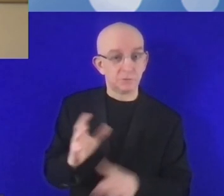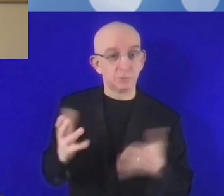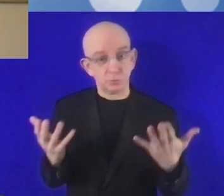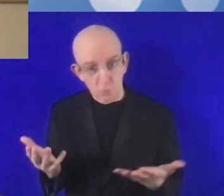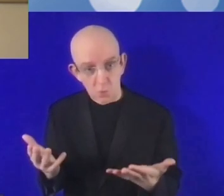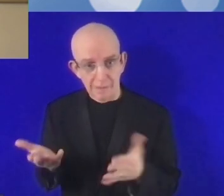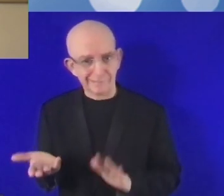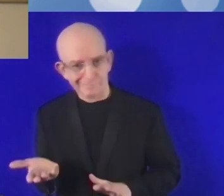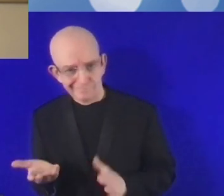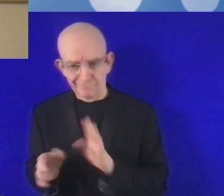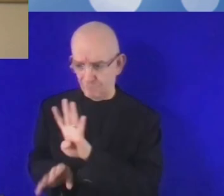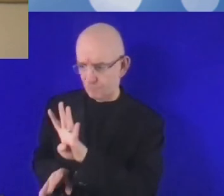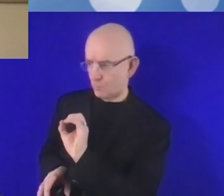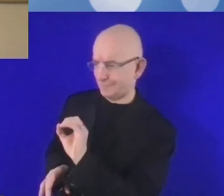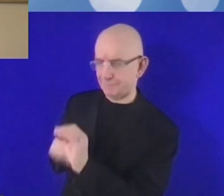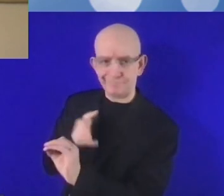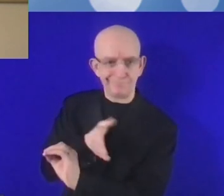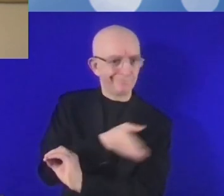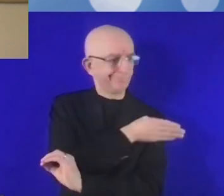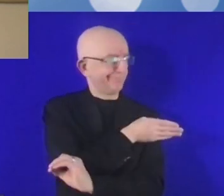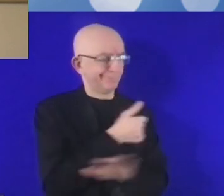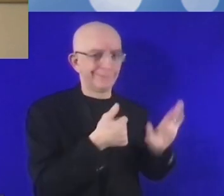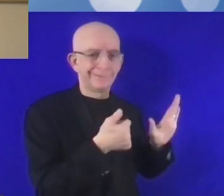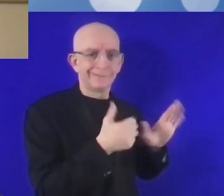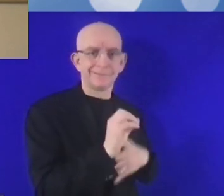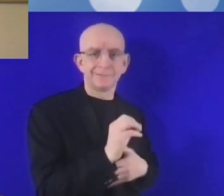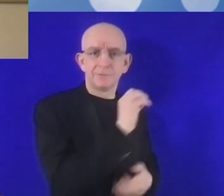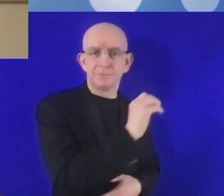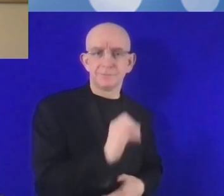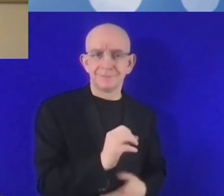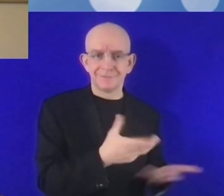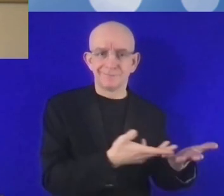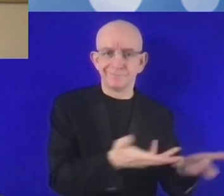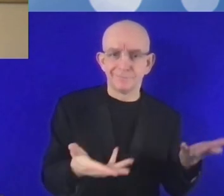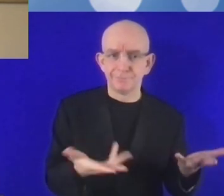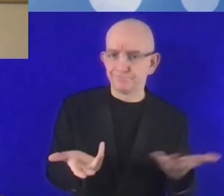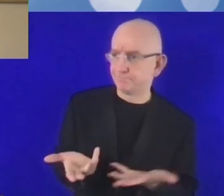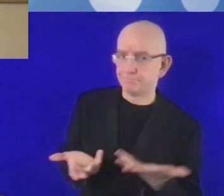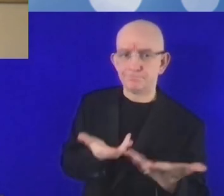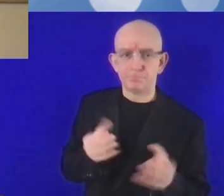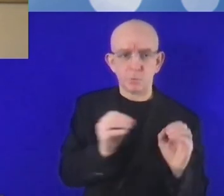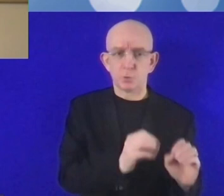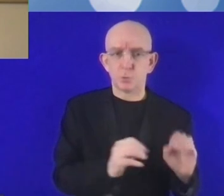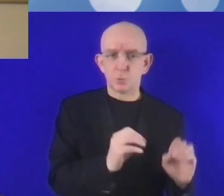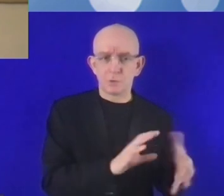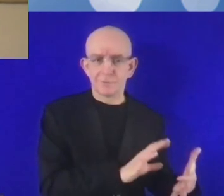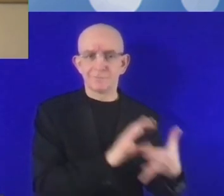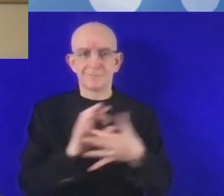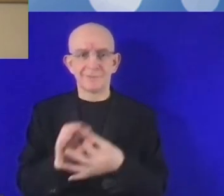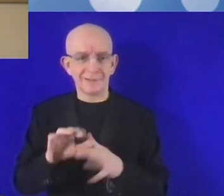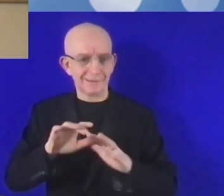甚至于智能手机根本就没有互联网的连接。在